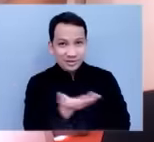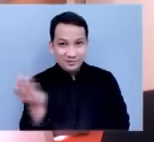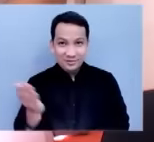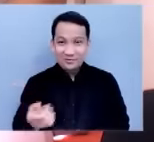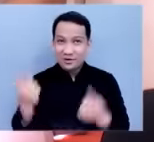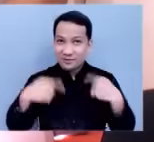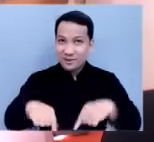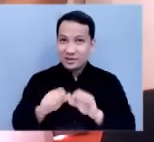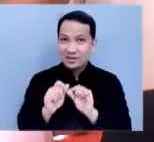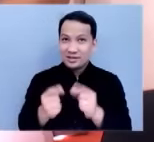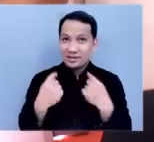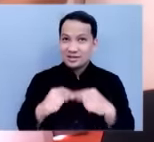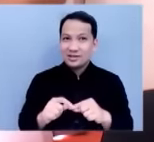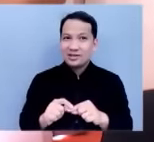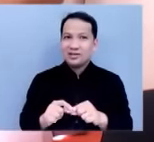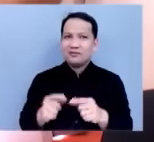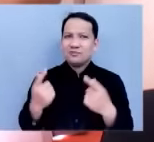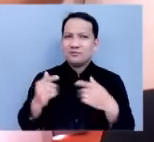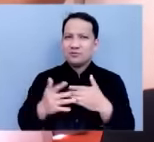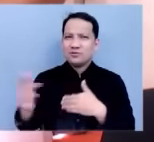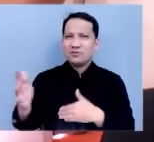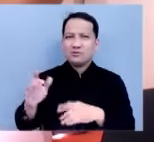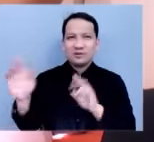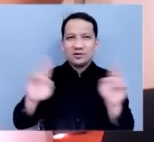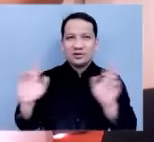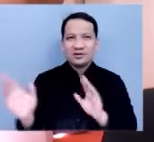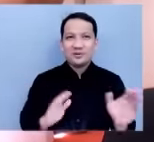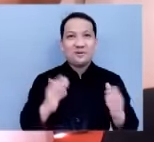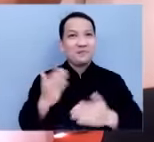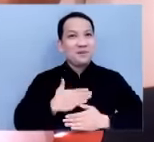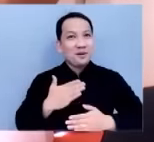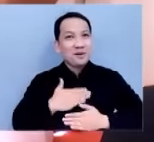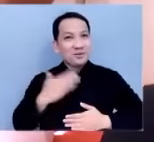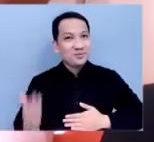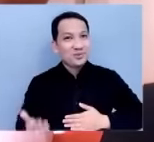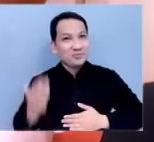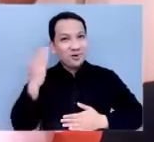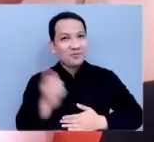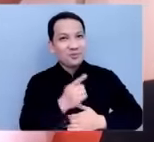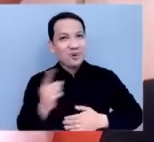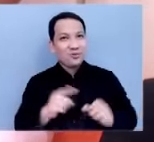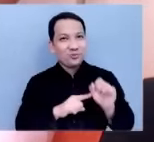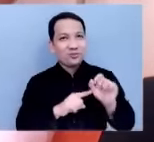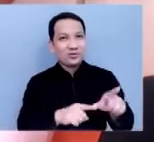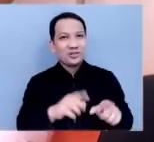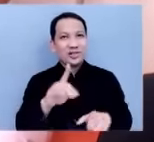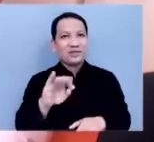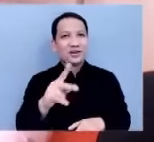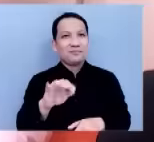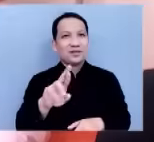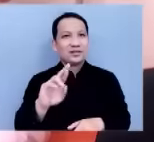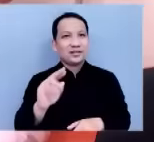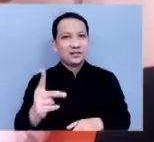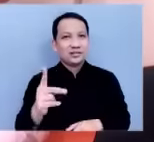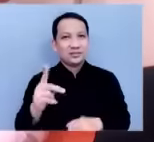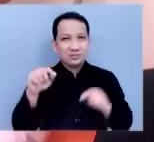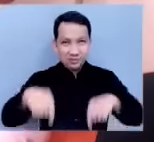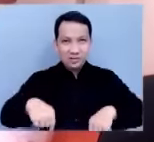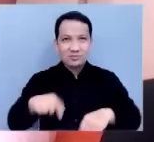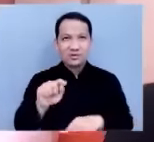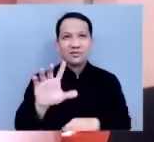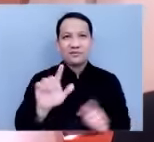Patikim pa lang po yan sa ating mga nakahandang pampahapi ng ating legit Dabarkad sa kanilang paglilipat bahay dito